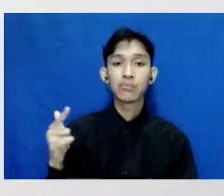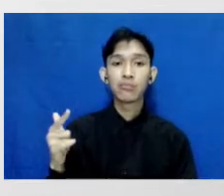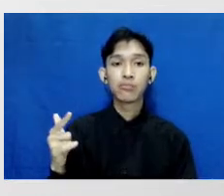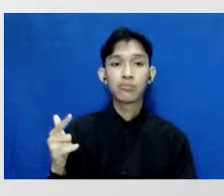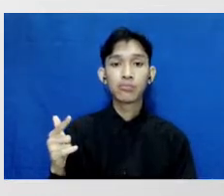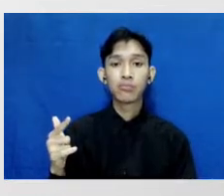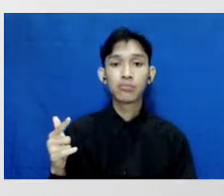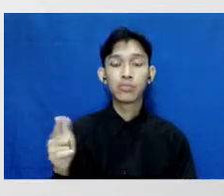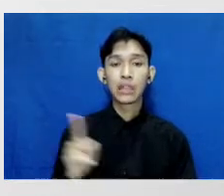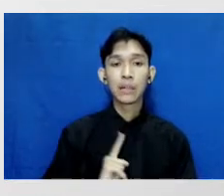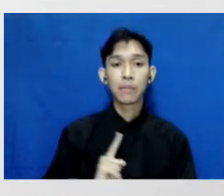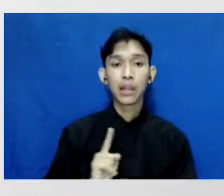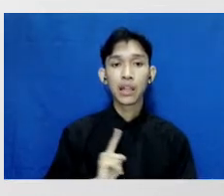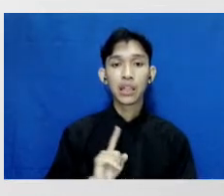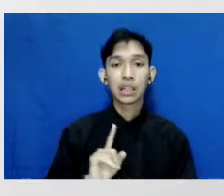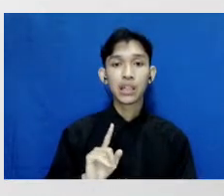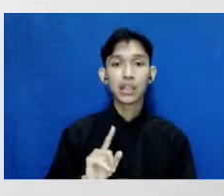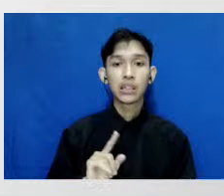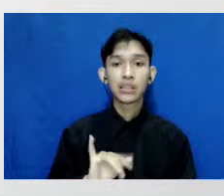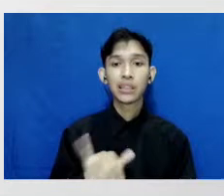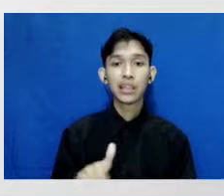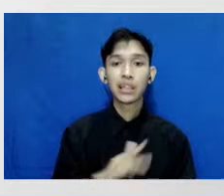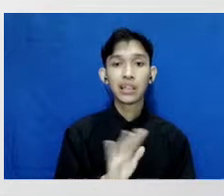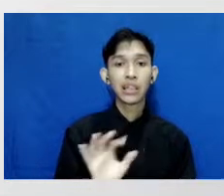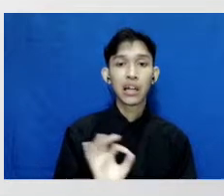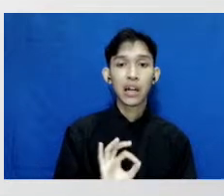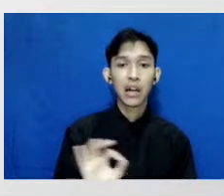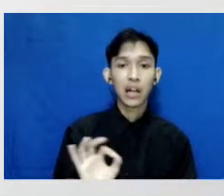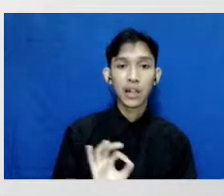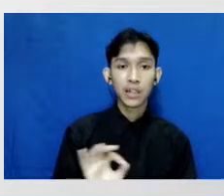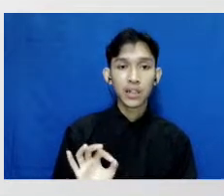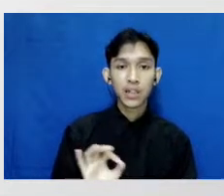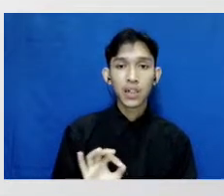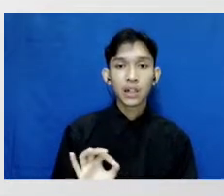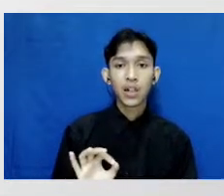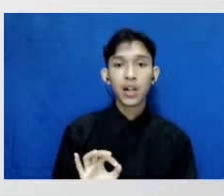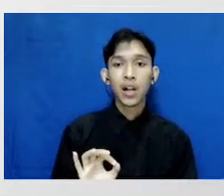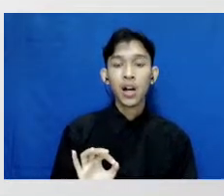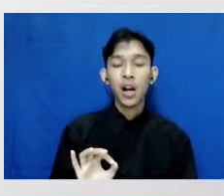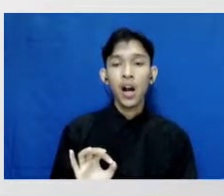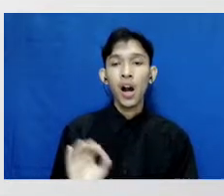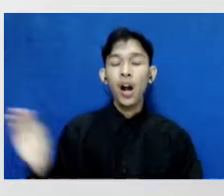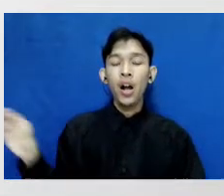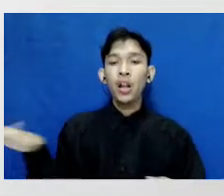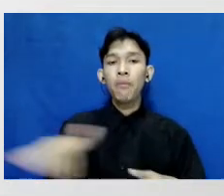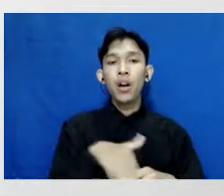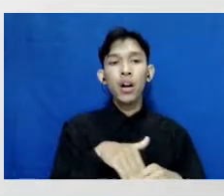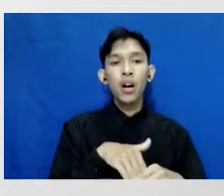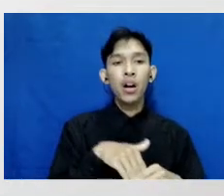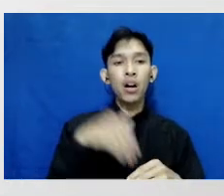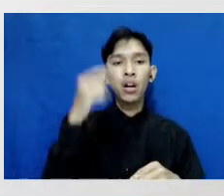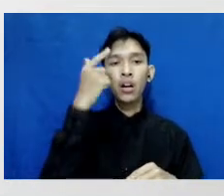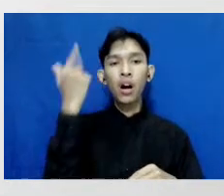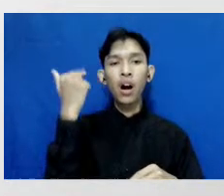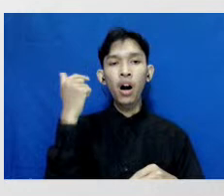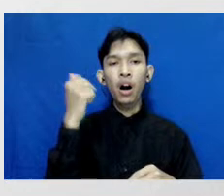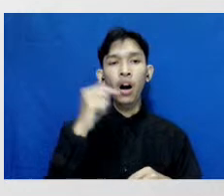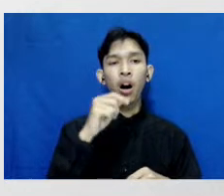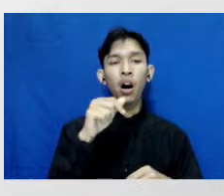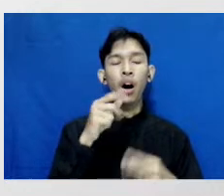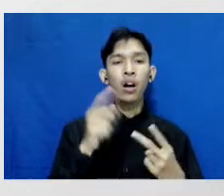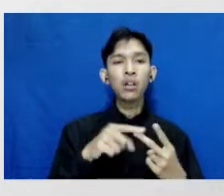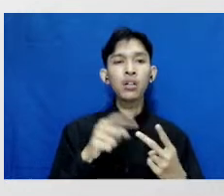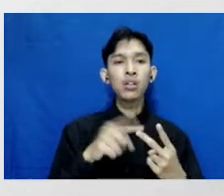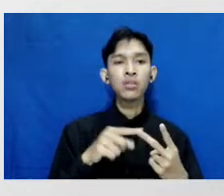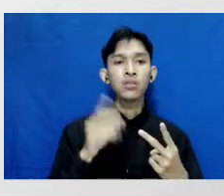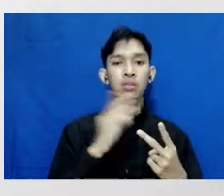tetap yang independen, tidak ada unsur tidak dilit oleh pemerintah. Nah, yang kedua alasannya